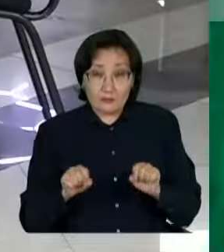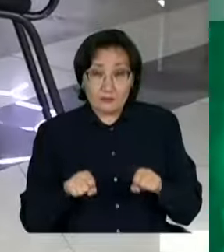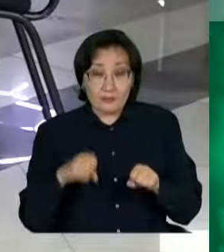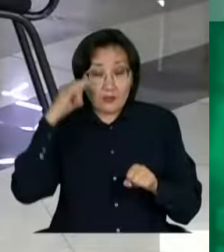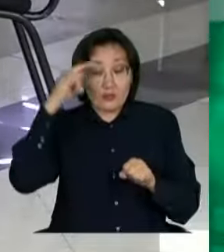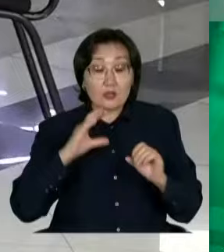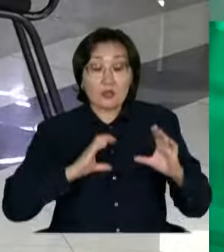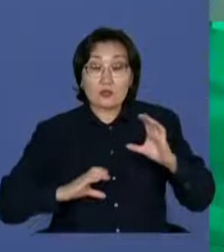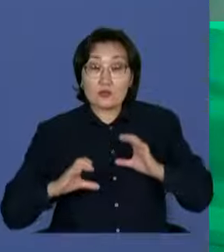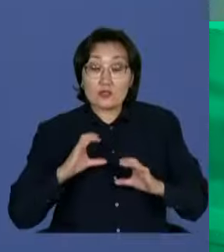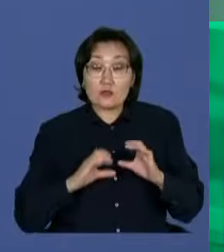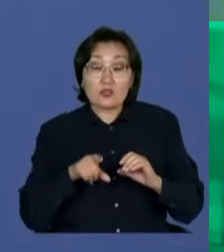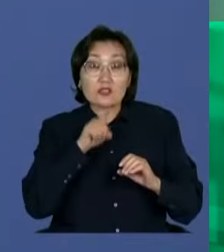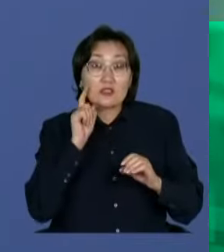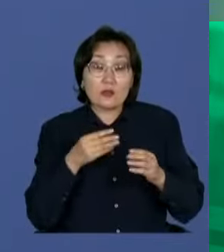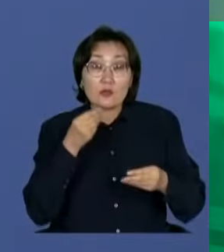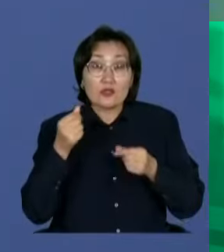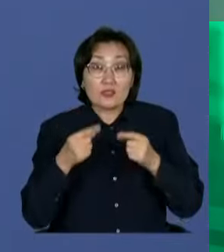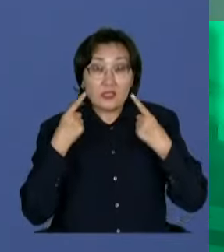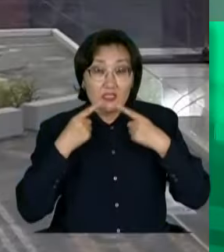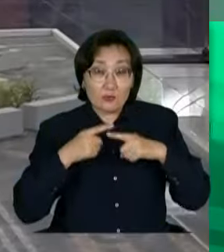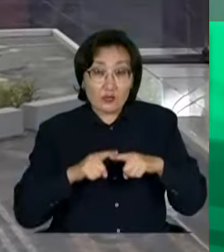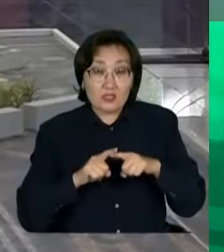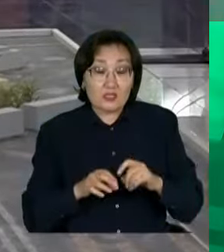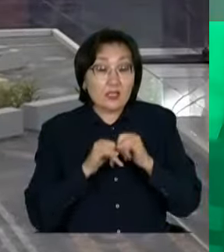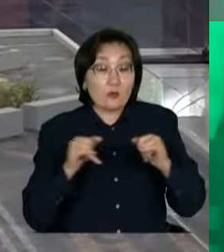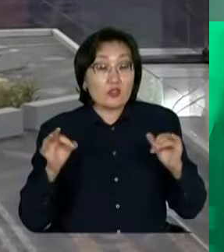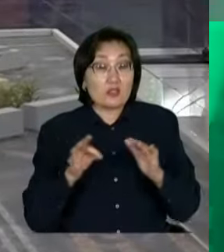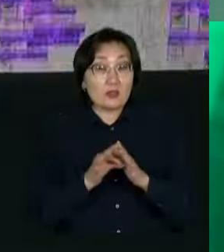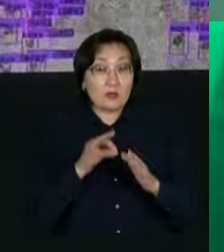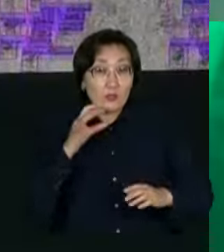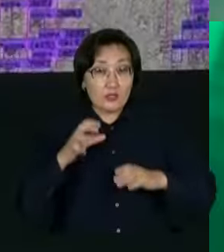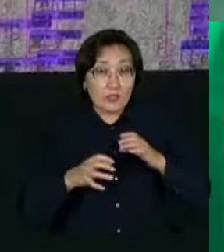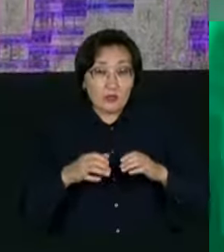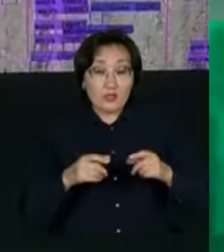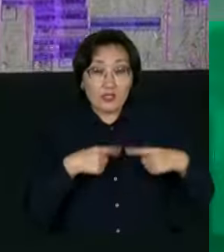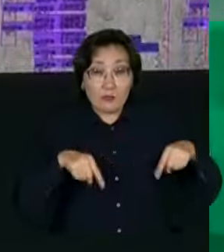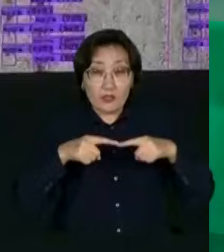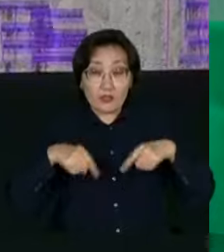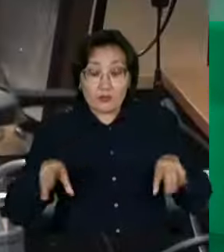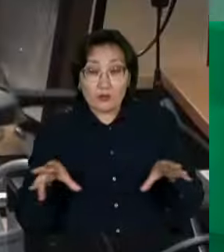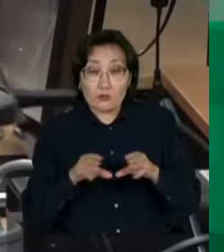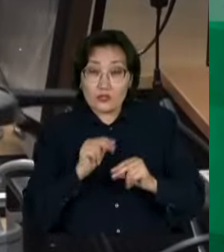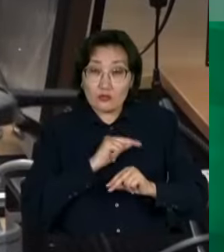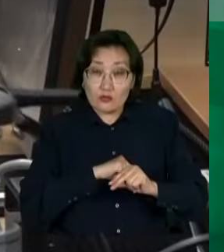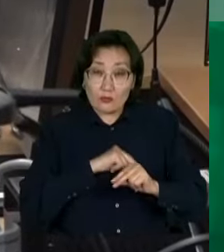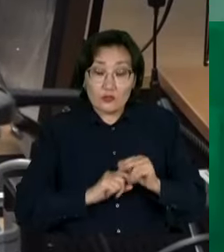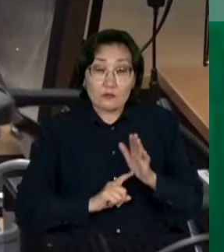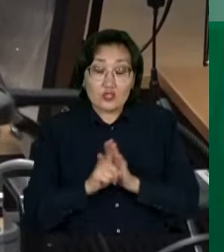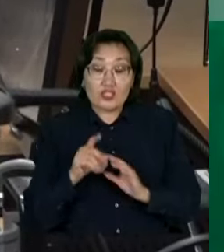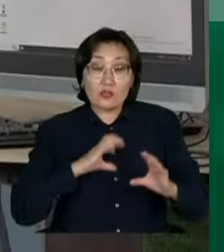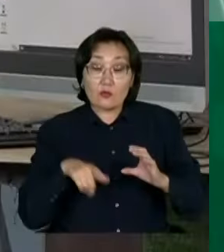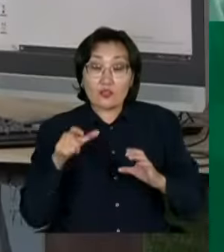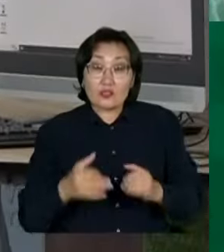Еліміздің жоғары оқу орындары жасанды интеллект технологияларын дамыту мақсатында халықаралық компаниялармен ынтымақтастық орнатуда.